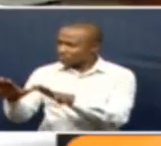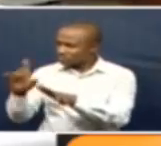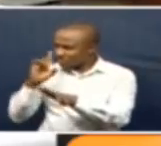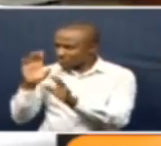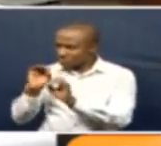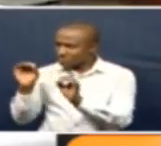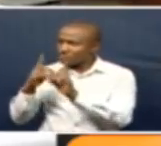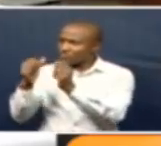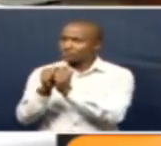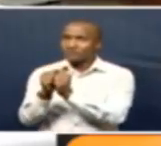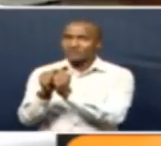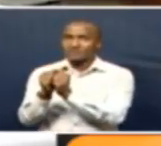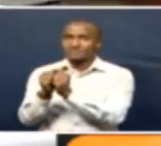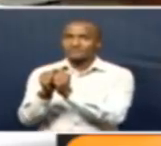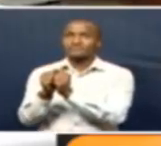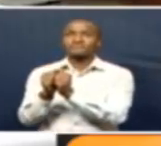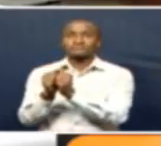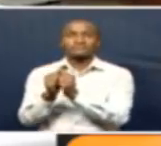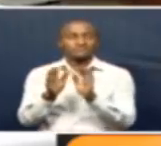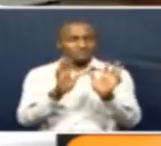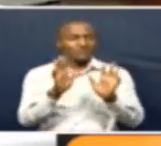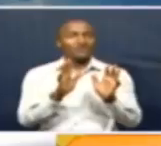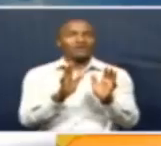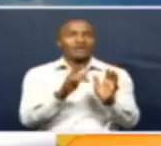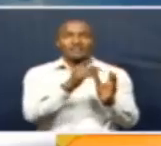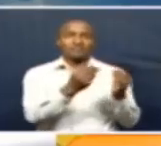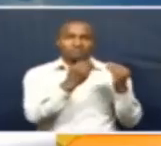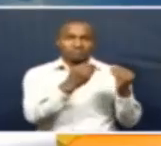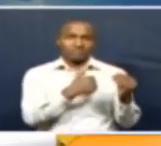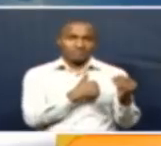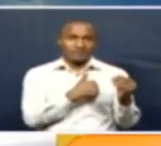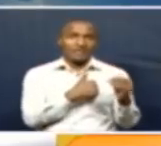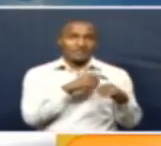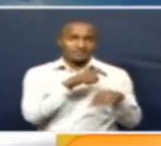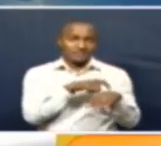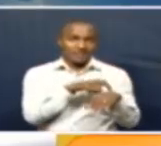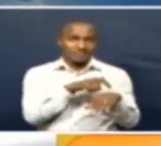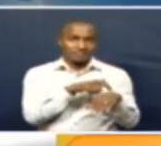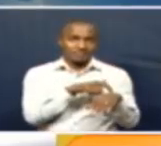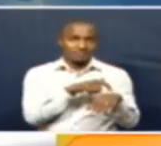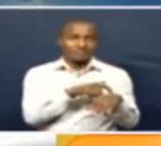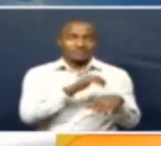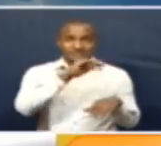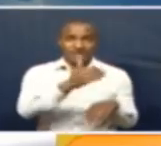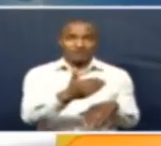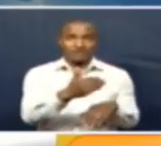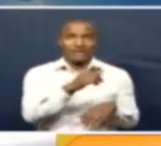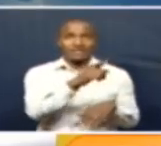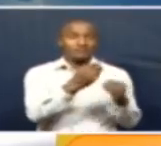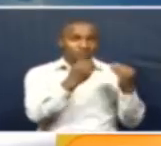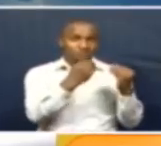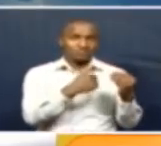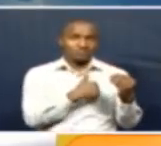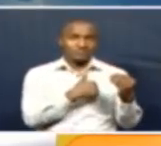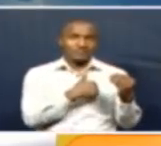mnafuatana pale. Either naenda na mdrop. Kuni train kwake yeye tukiweza kufanya scene kwa town. Yeye ndiye alinitrain